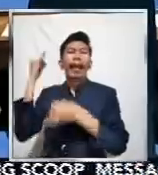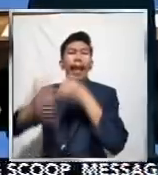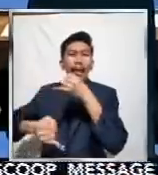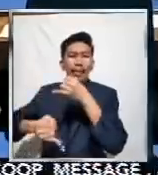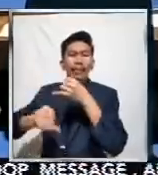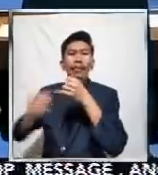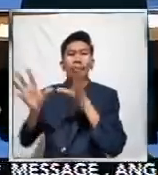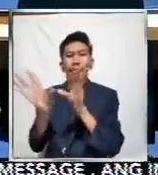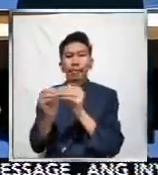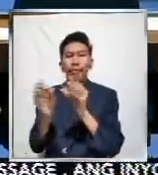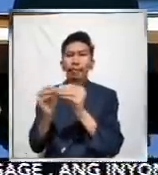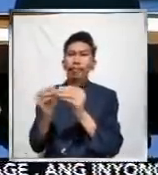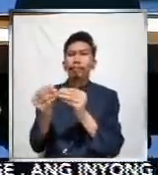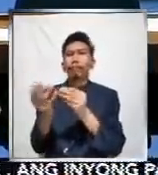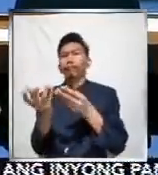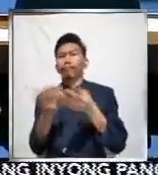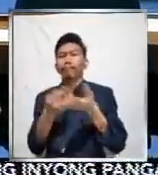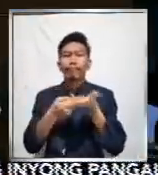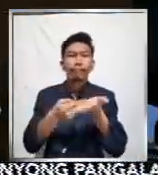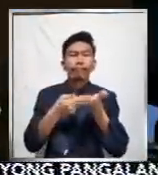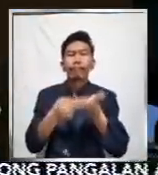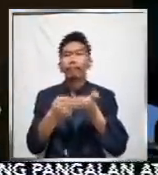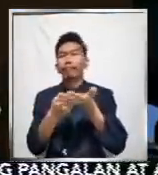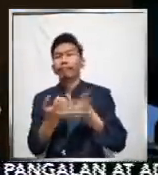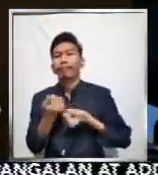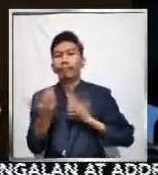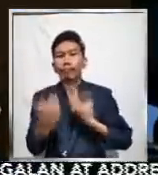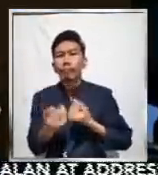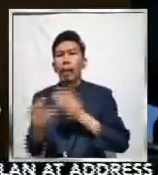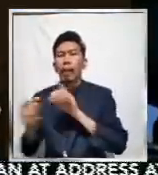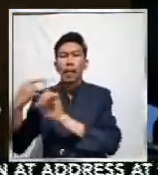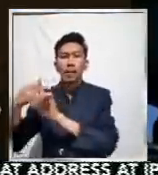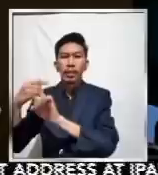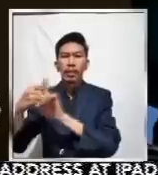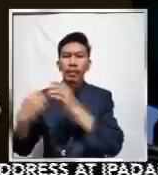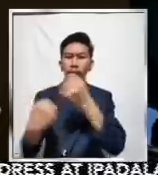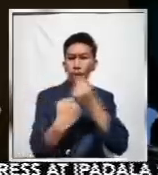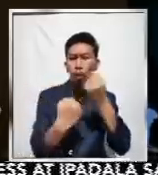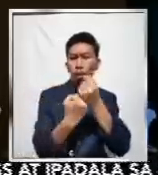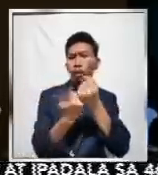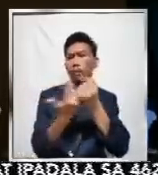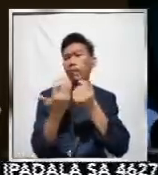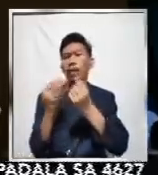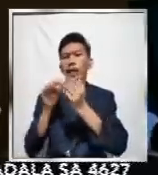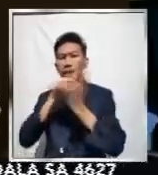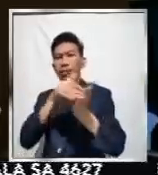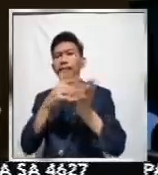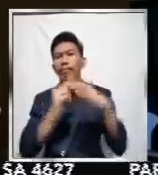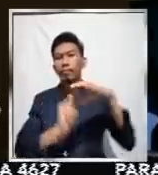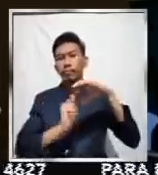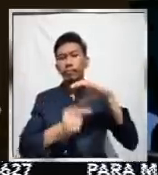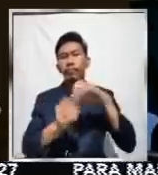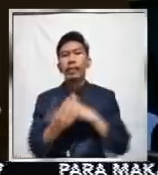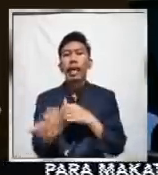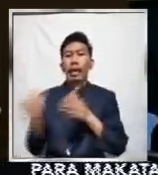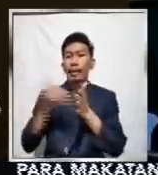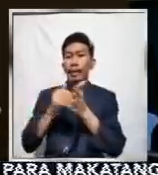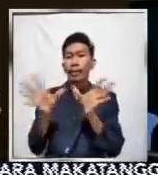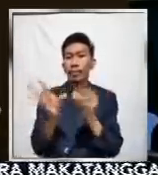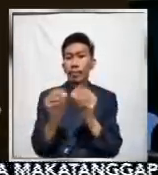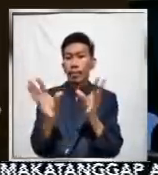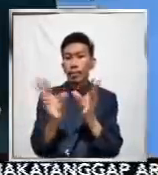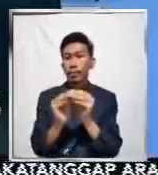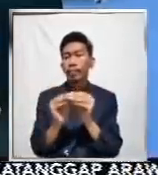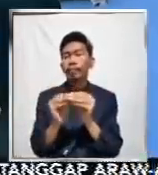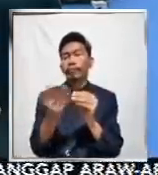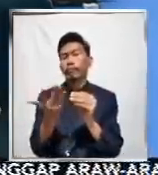sa pagbibigay ng prangkisa sa ABS-CBN. Muling magpupulong sa Webes ang Committees on Legislative Franchises at Good Government and Public